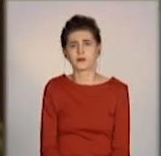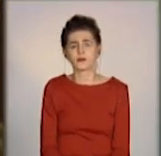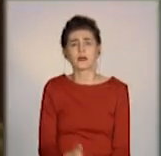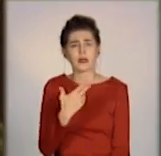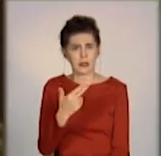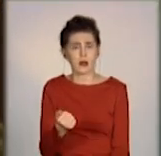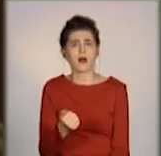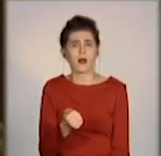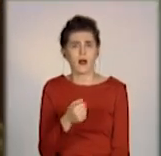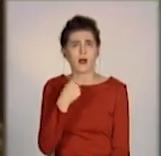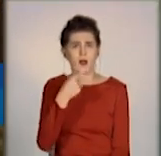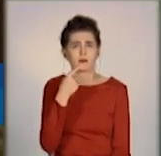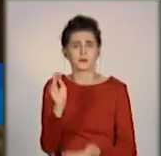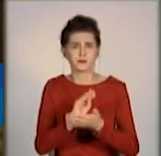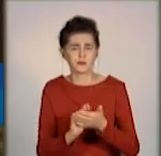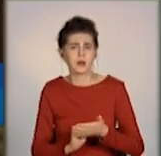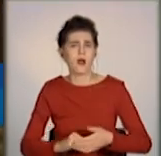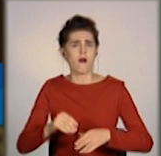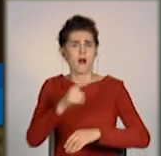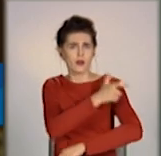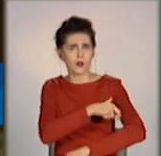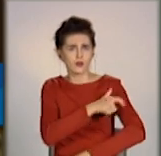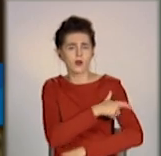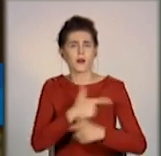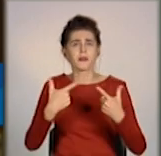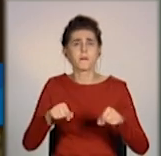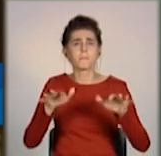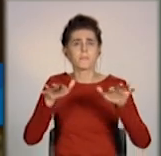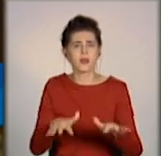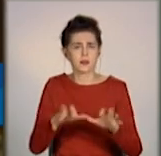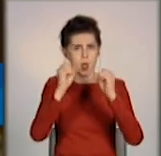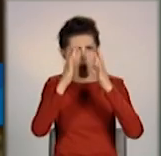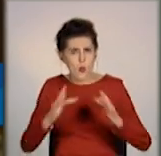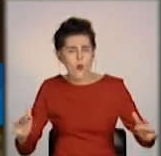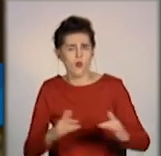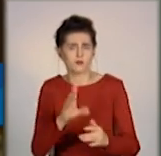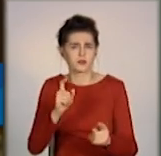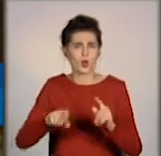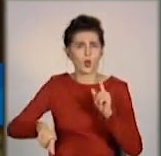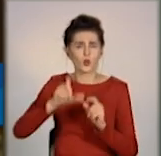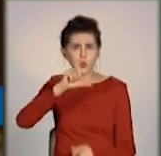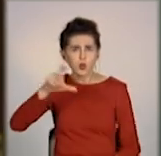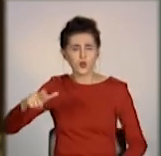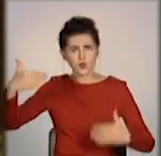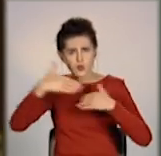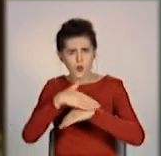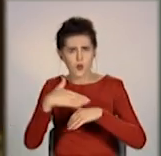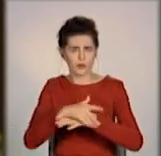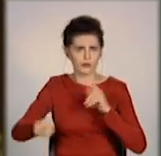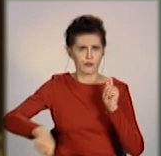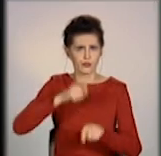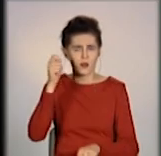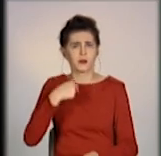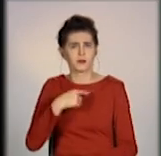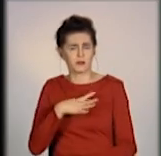Попросили организовать пешие патрули непосредственно вблизи площади независимости, непосредственно возле елки, особенно в ночной период. Кроме всего прочего, мы провели